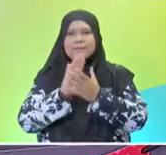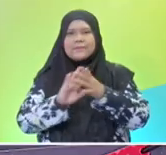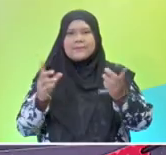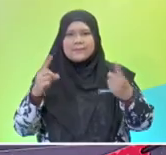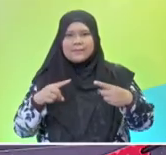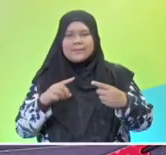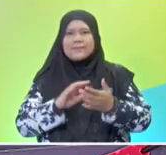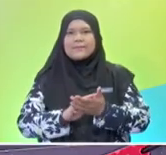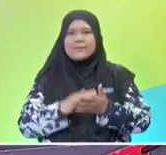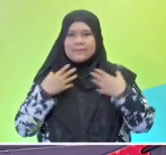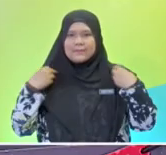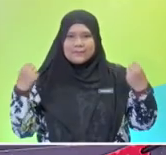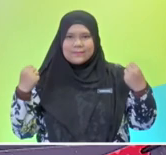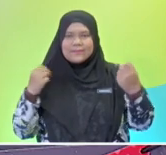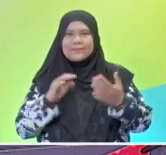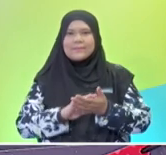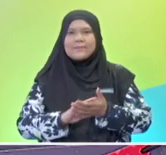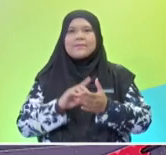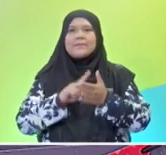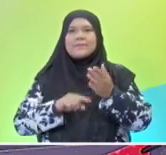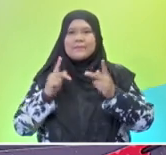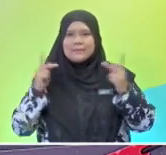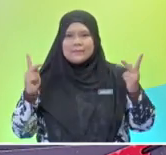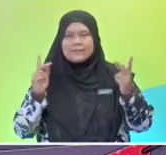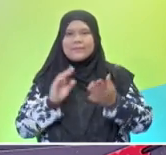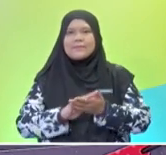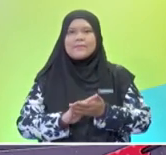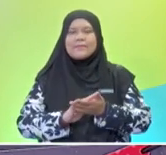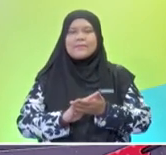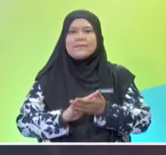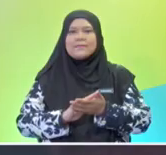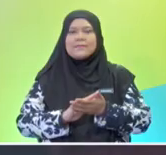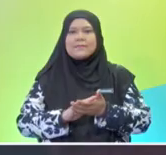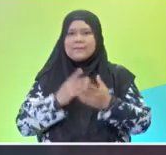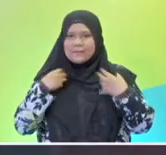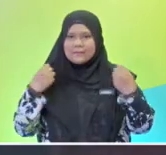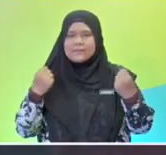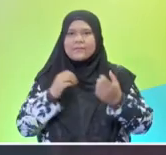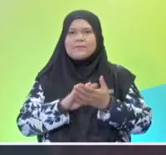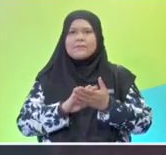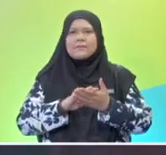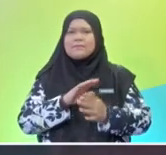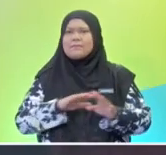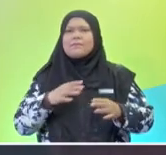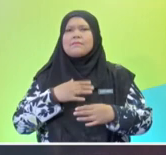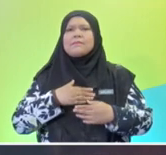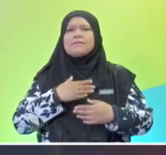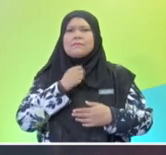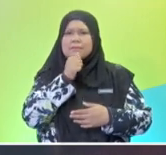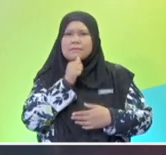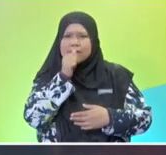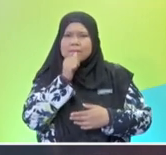Cikgu sihat hari ini? Sihat. Baik. Apa khabar Hanif? Saya juga sihat cikgu. Cikgu, saya dah tak sabar-sabar nak tahu kenapa kemain